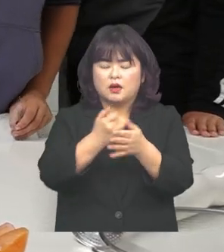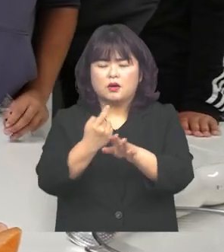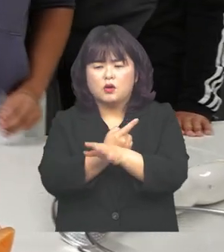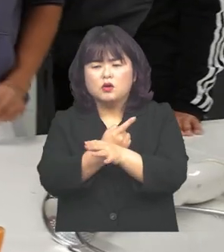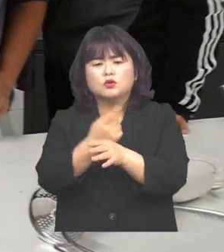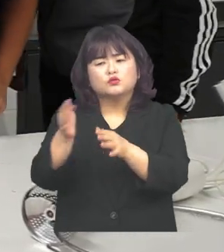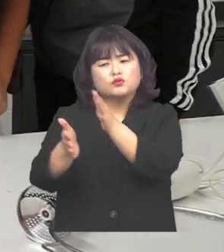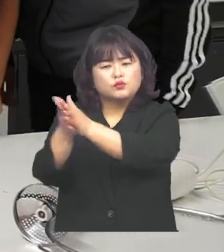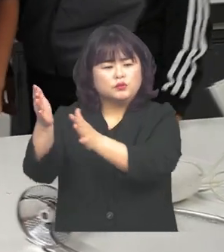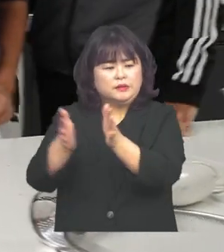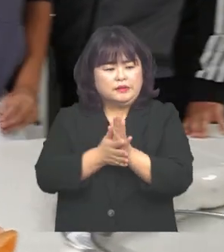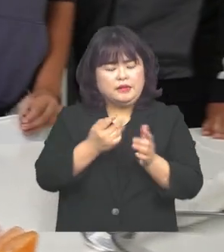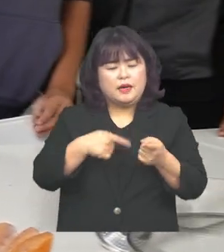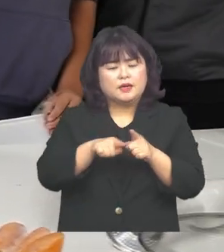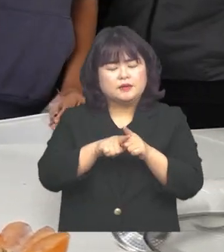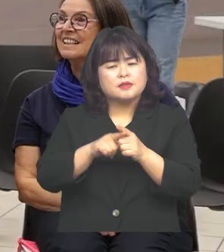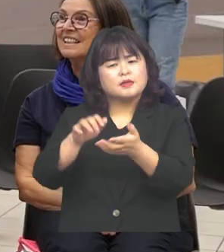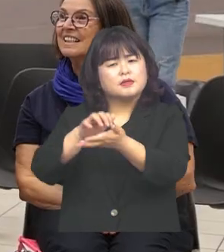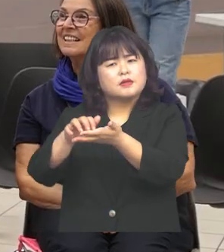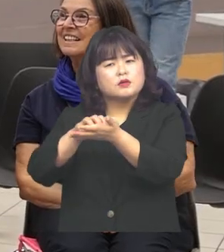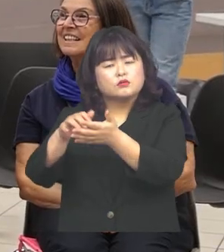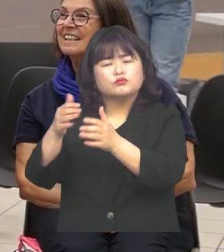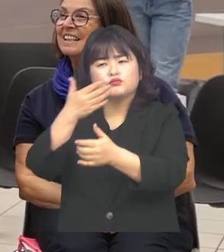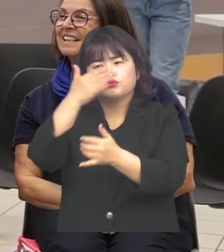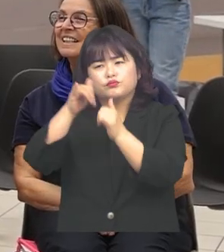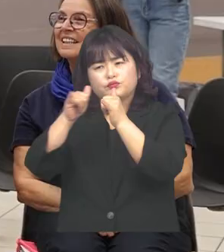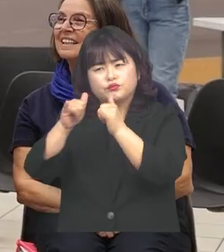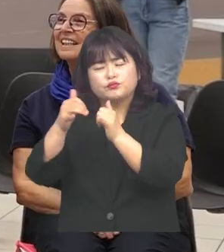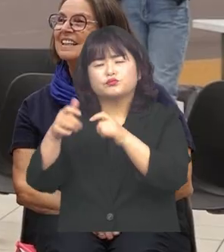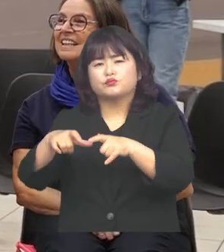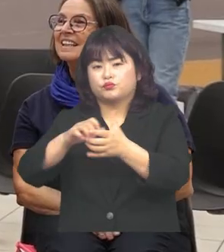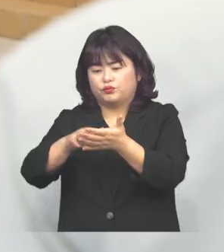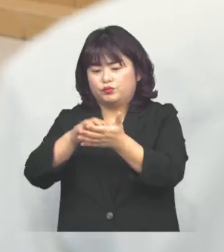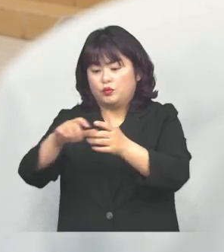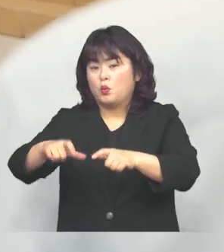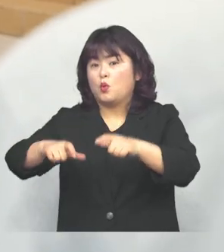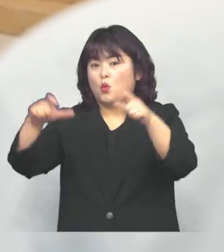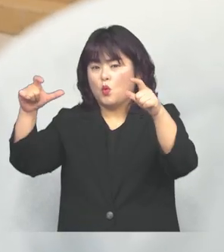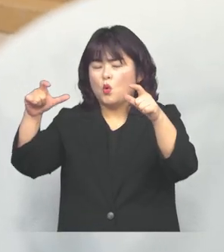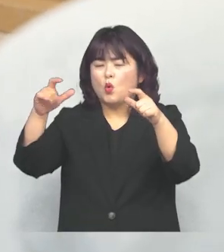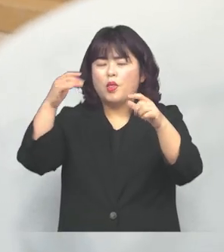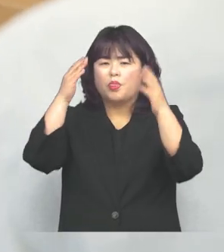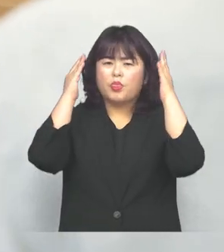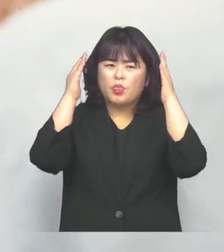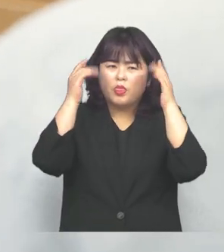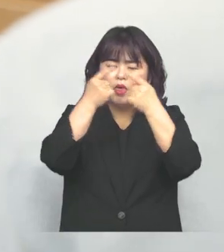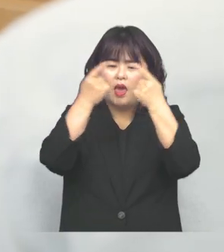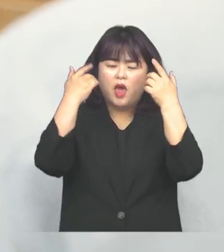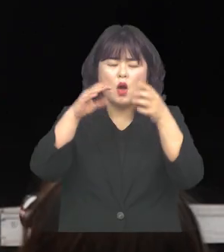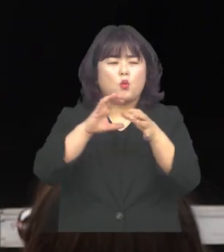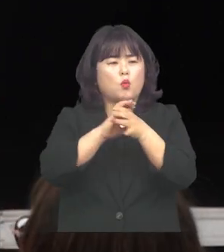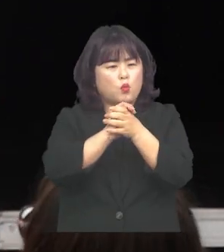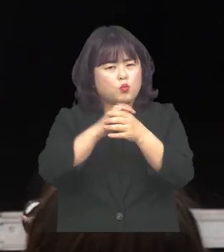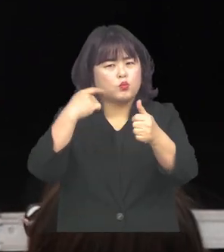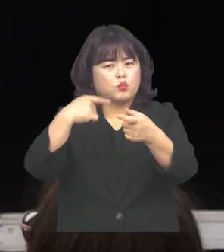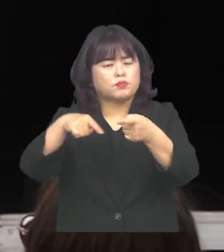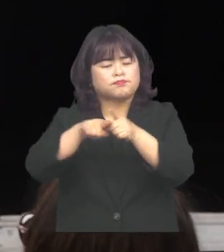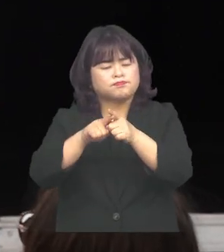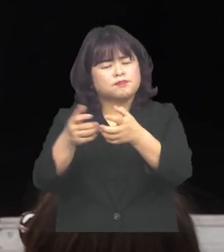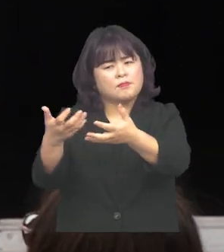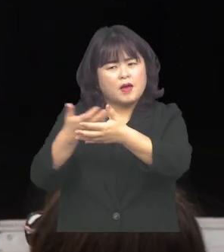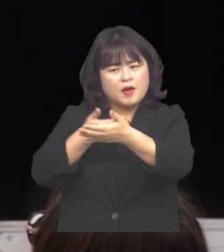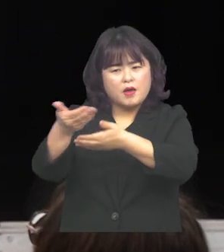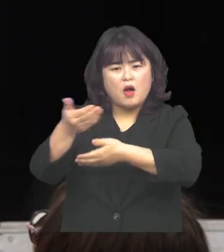양 도시는 인구가 증가하는 데다 청년 인구가 많으며 대학 교육이 활발하다는 공통점이 있으므로 앞으로